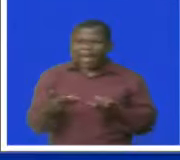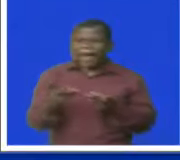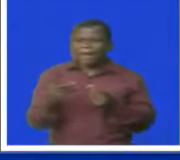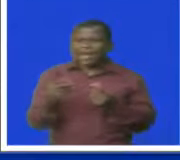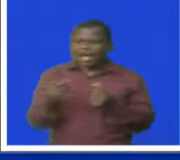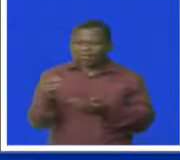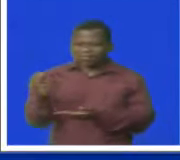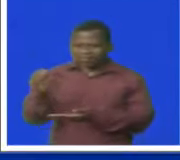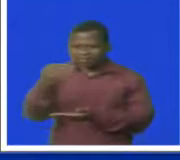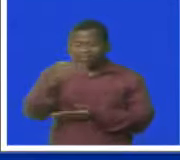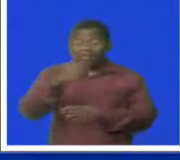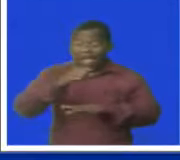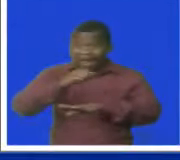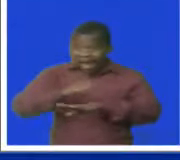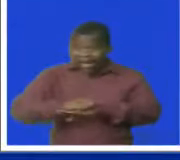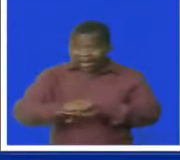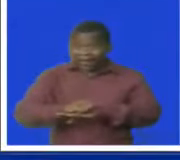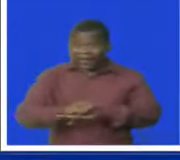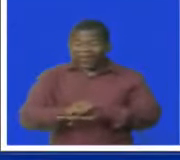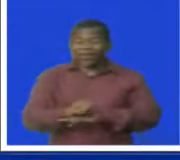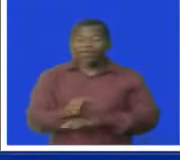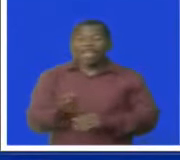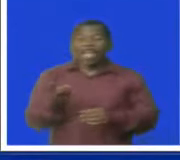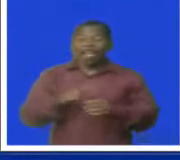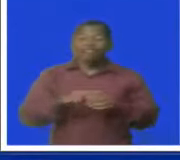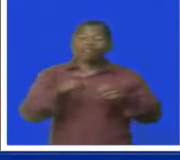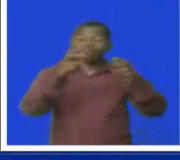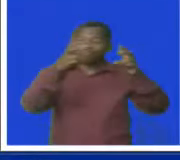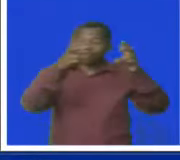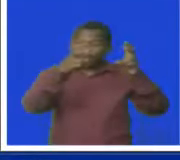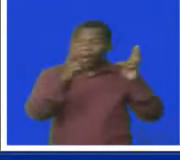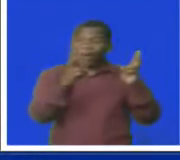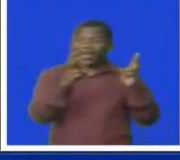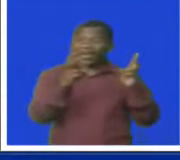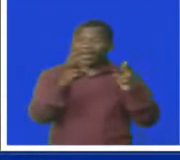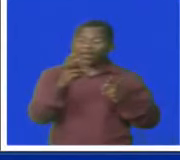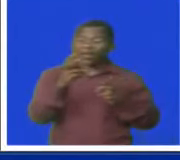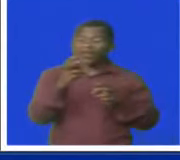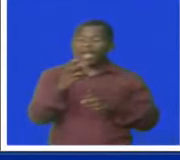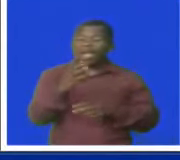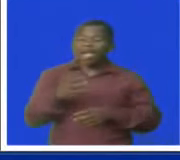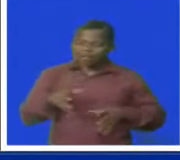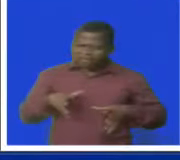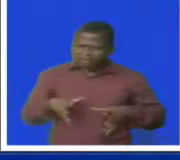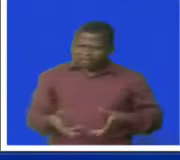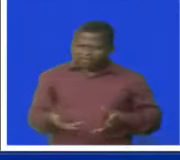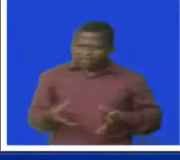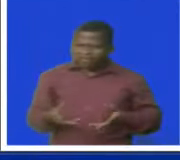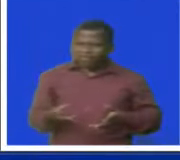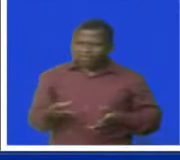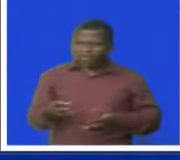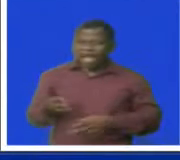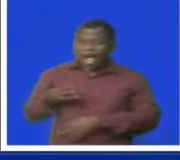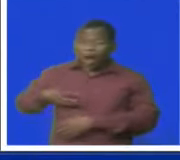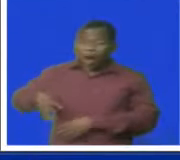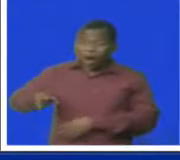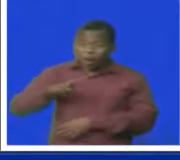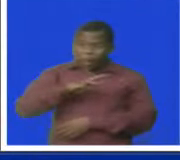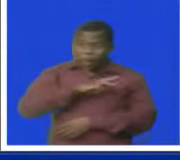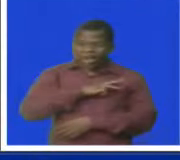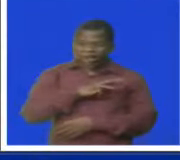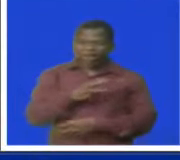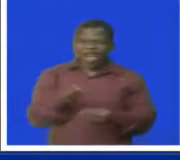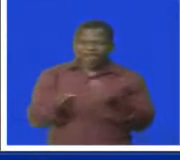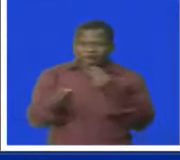manje asidle kwethu. Lesikhuthata ngesizwe ukuthi akudliwe lesithi khiqitele bona asidle inyama